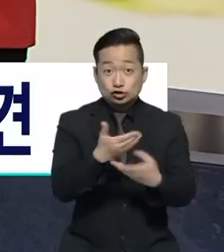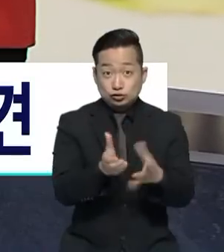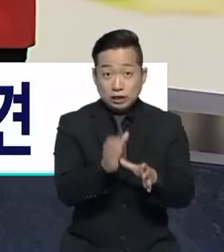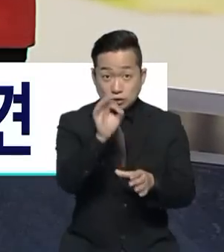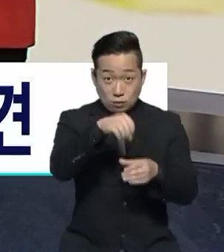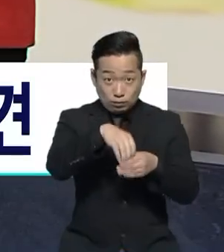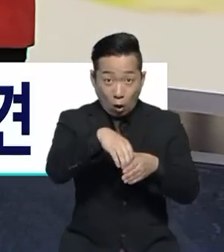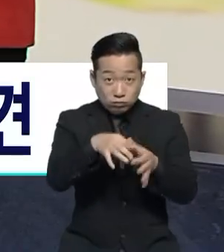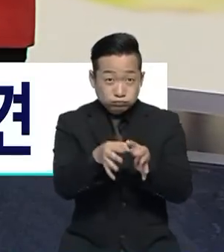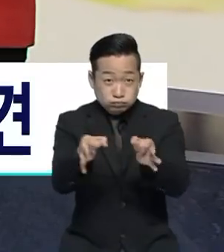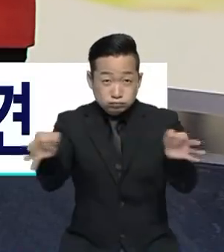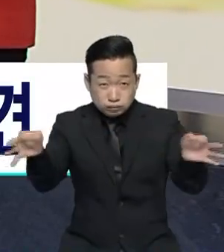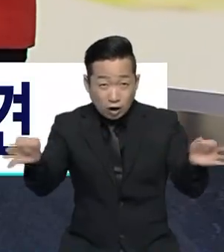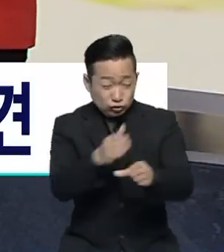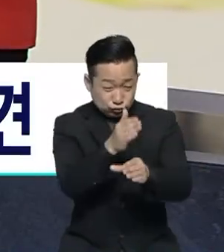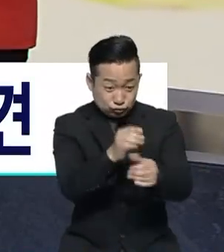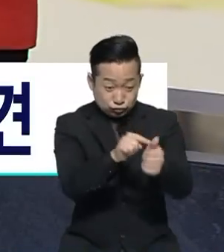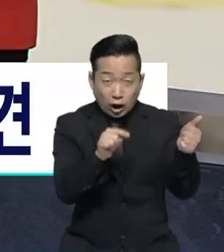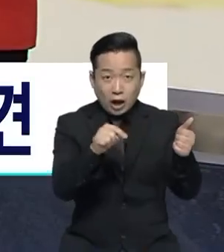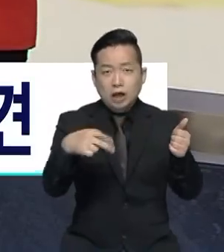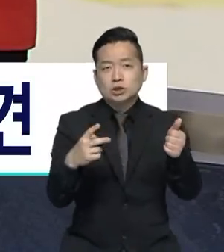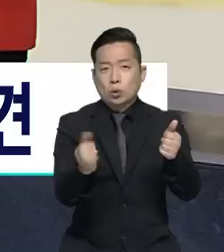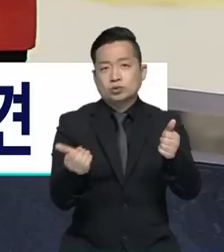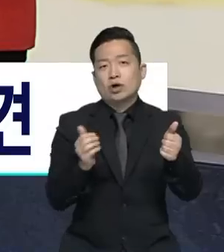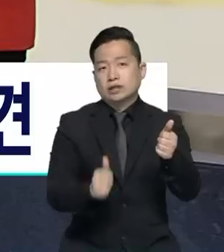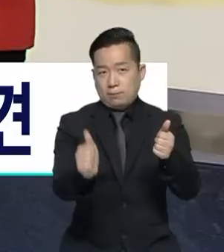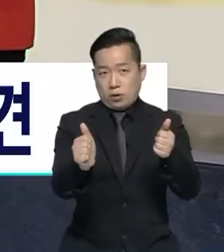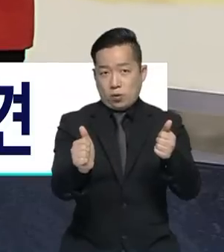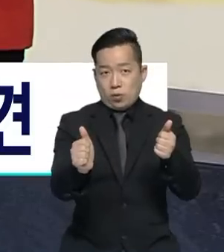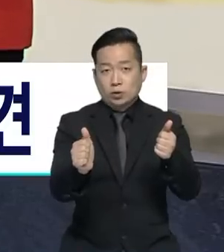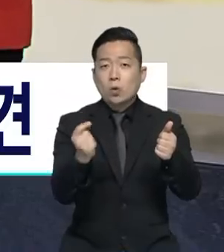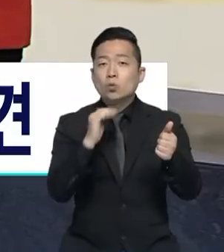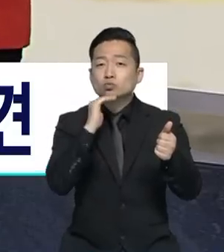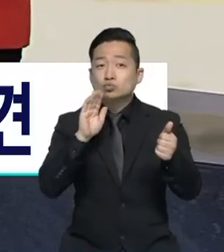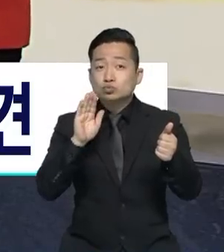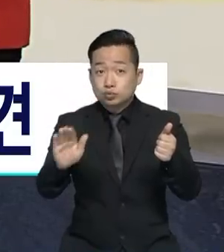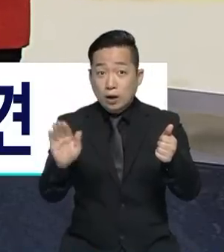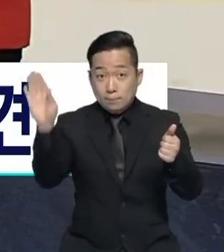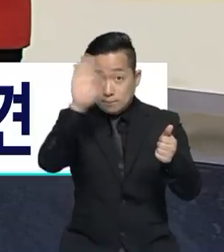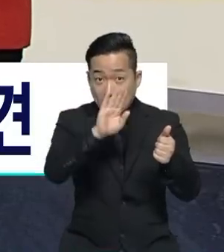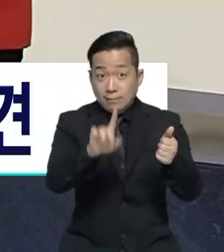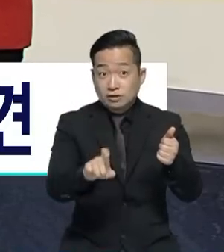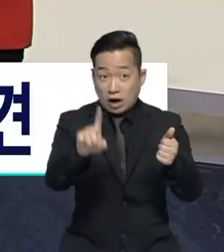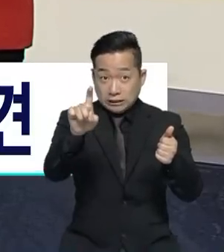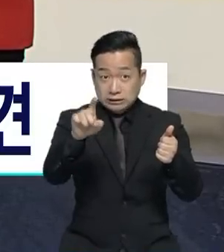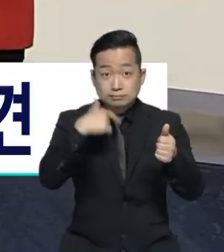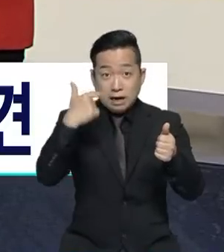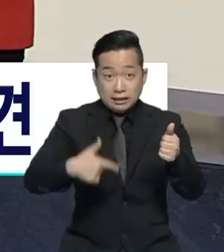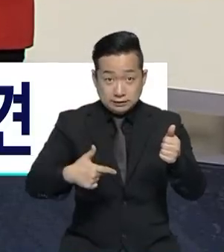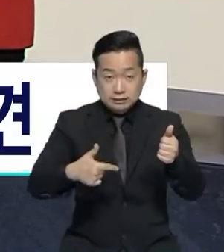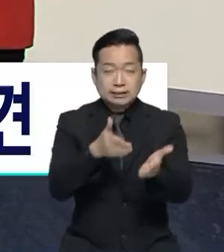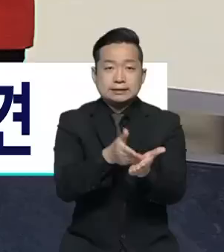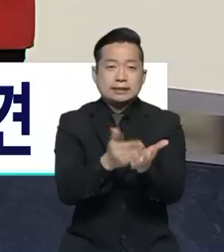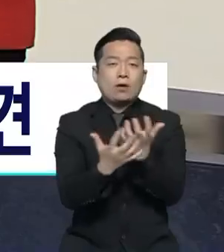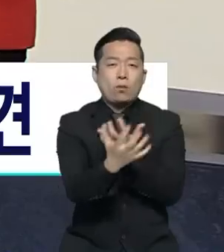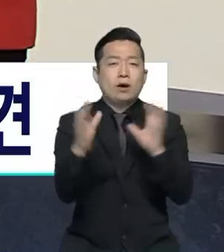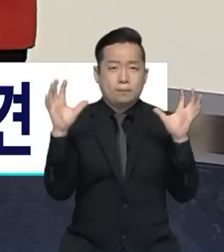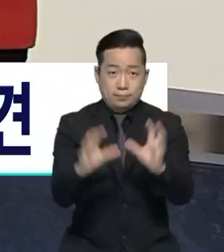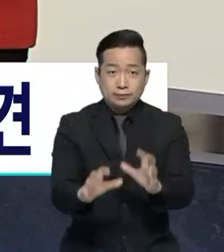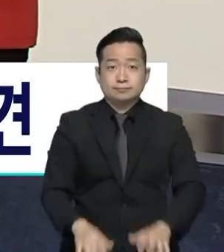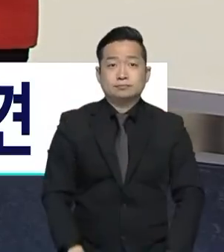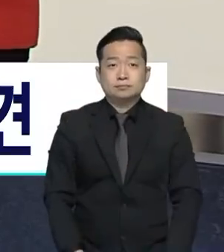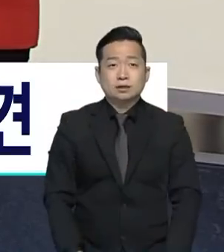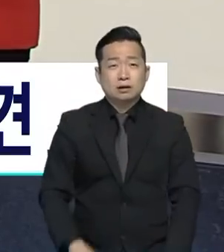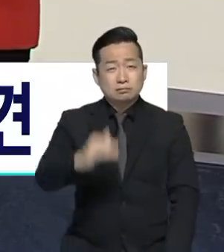민주당 돈봉투 의혹의 중심에 있는 송영길 전 대표는 우리 시간으로 잠시 뒤져 오늘 밤 11시에 프랑스 파리에서 기자회견을